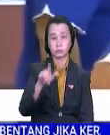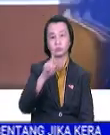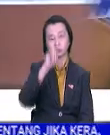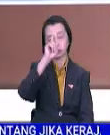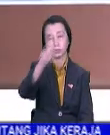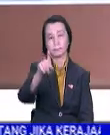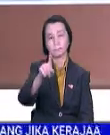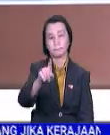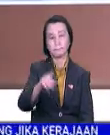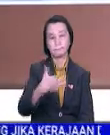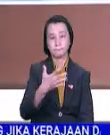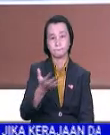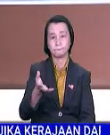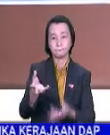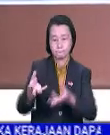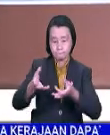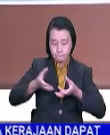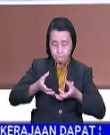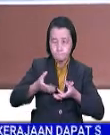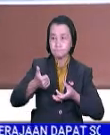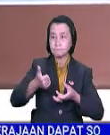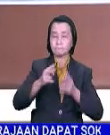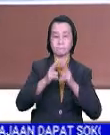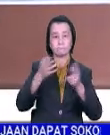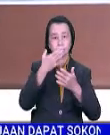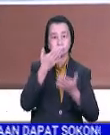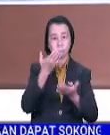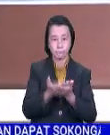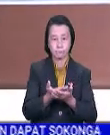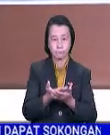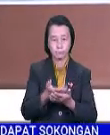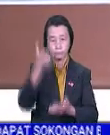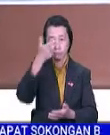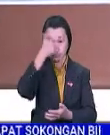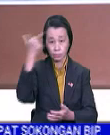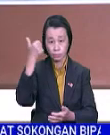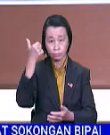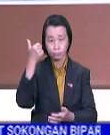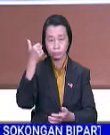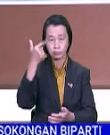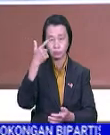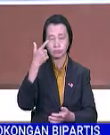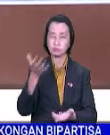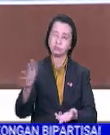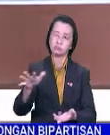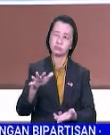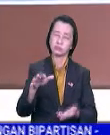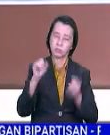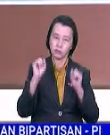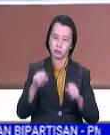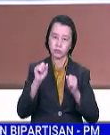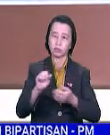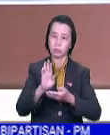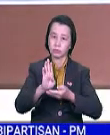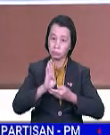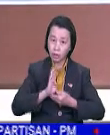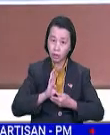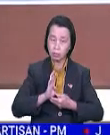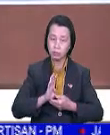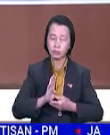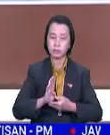memang nah ini setirnya year mata baik ah karena adanya sekelompoknya Dapatkah membantu